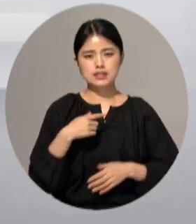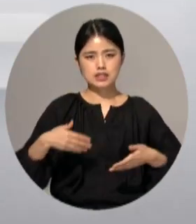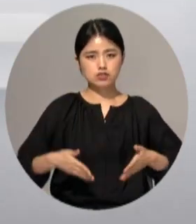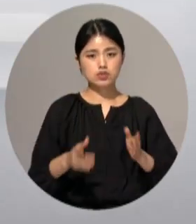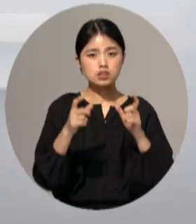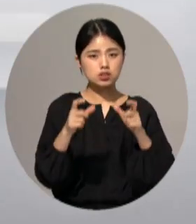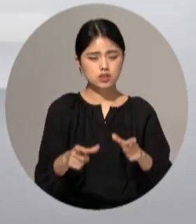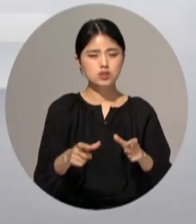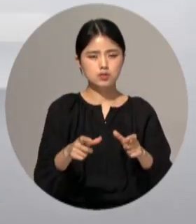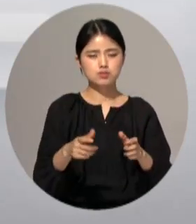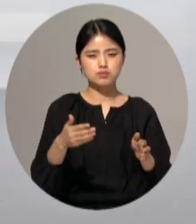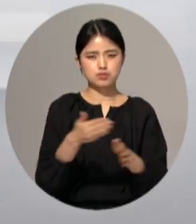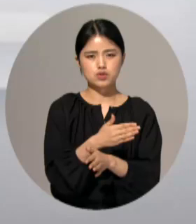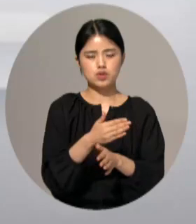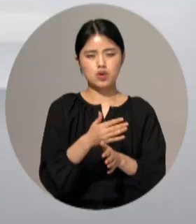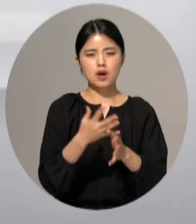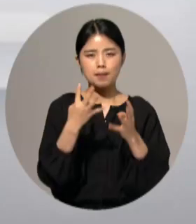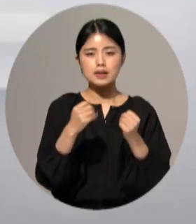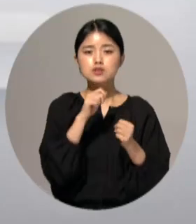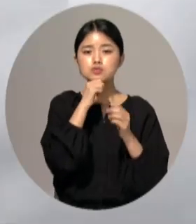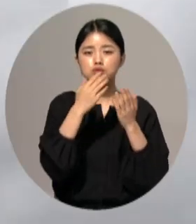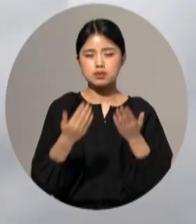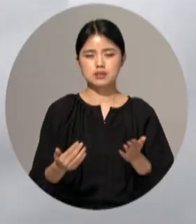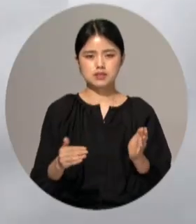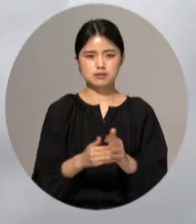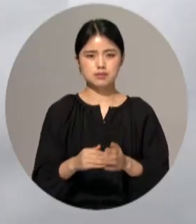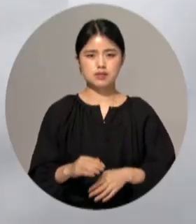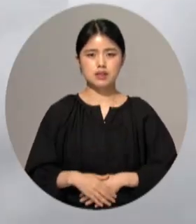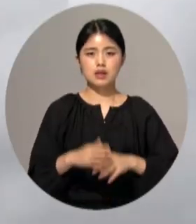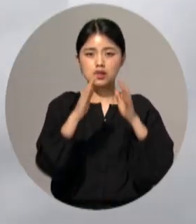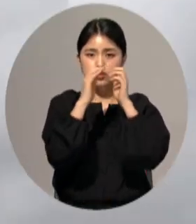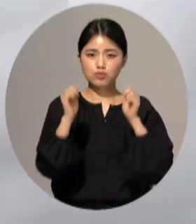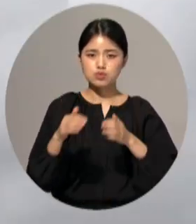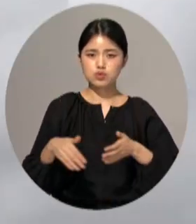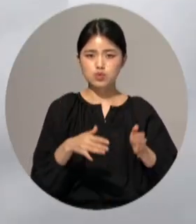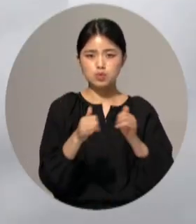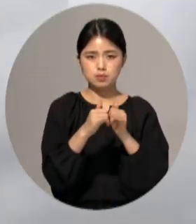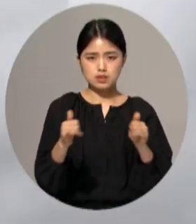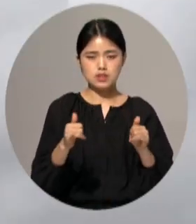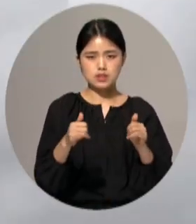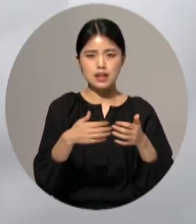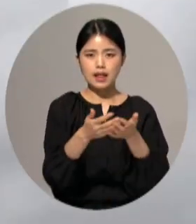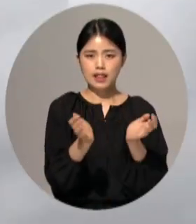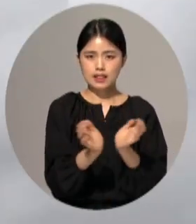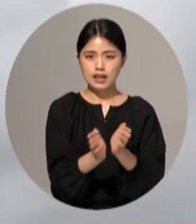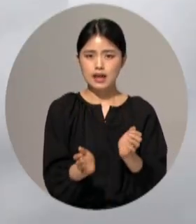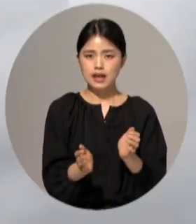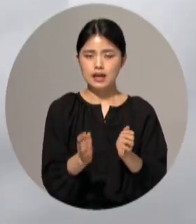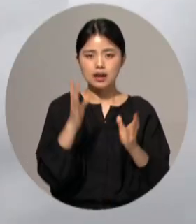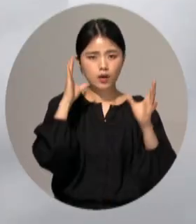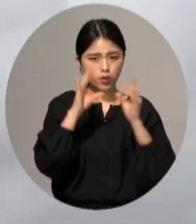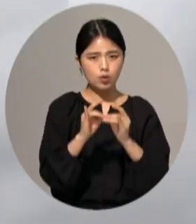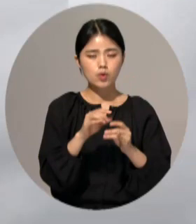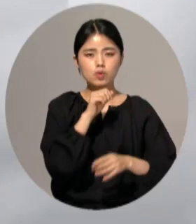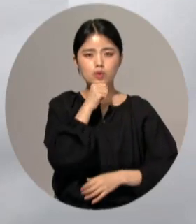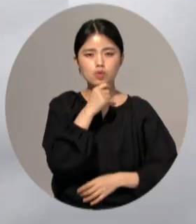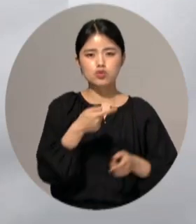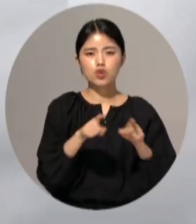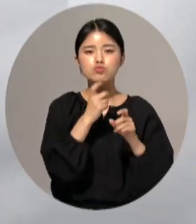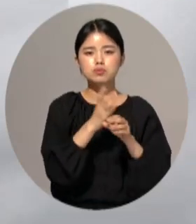지역구에서 높은 지지를 받았습니다 전북 도민들의 정당 지지도는 더불어 민주당이